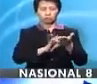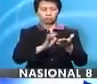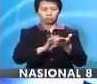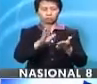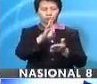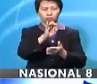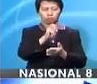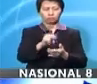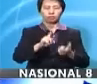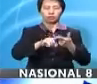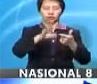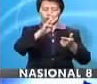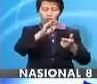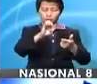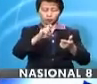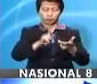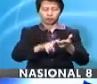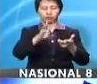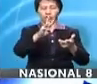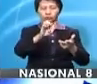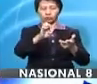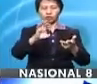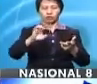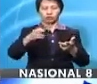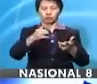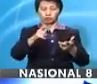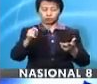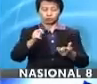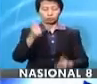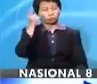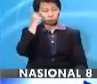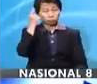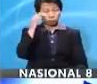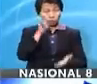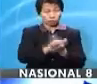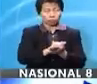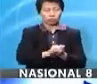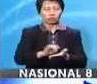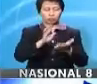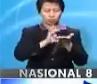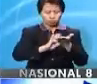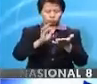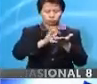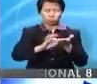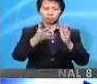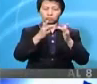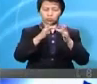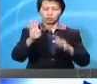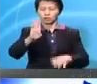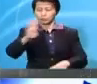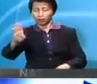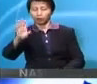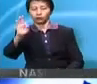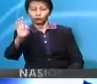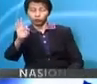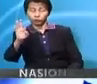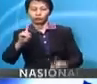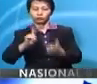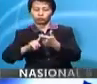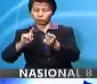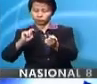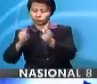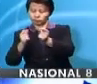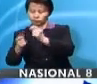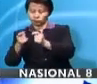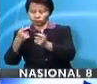Baidu, Weibo dan WeChat. Menyedari hakikat tersebut, aplikasi media sosial barat seperti Facebook mengorak